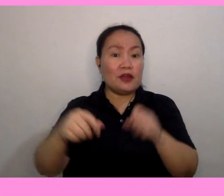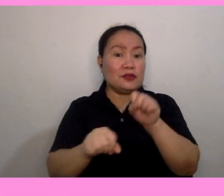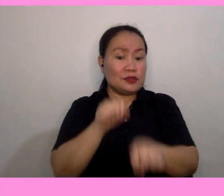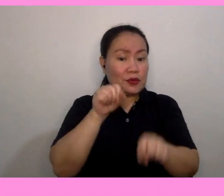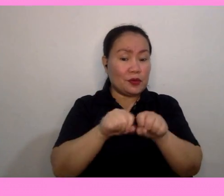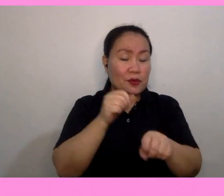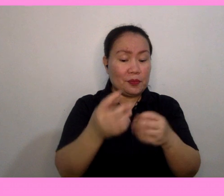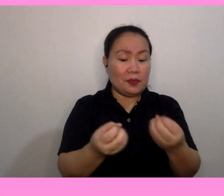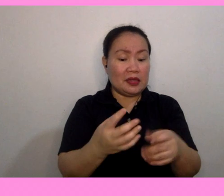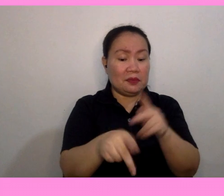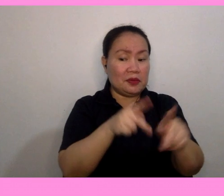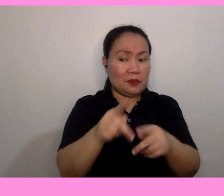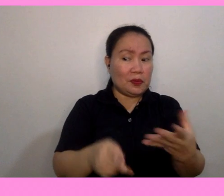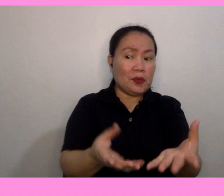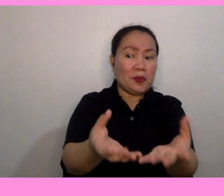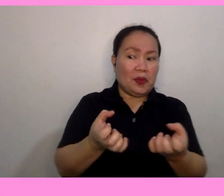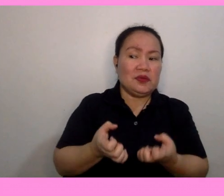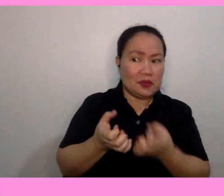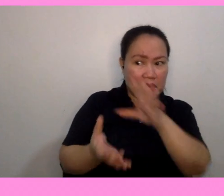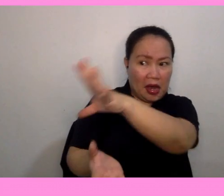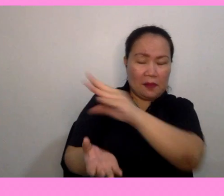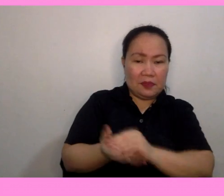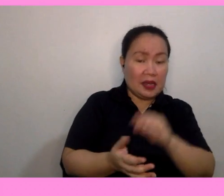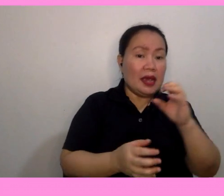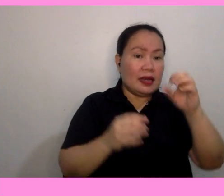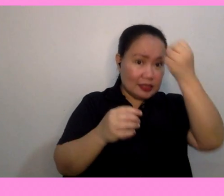uso, kaya marami ang demand nito.